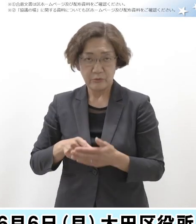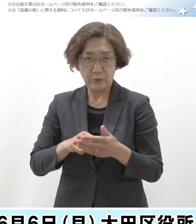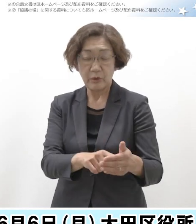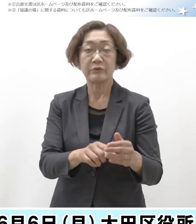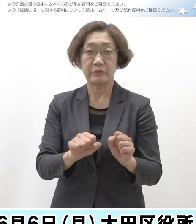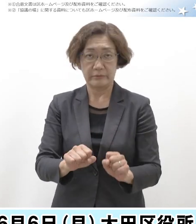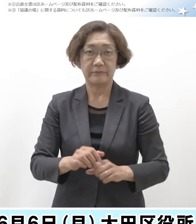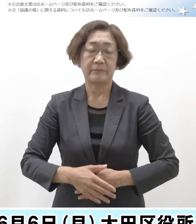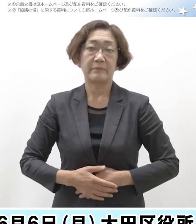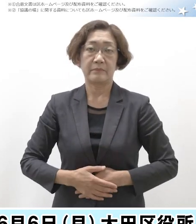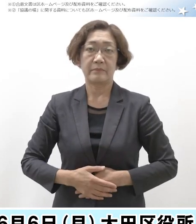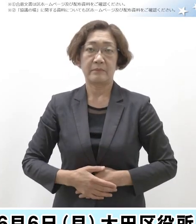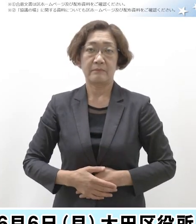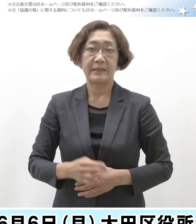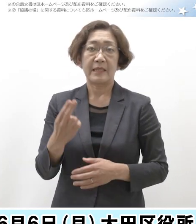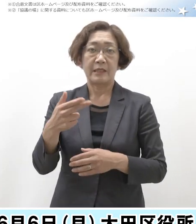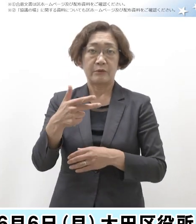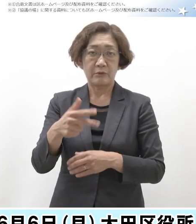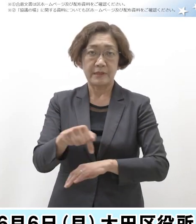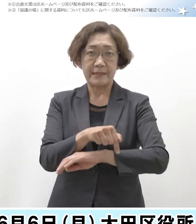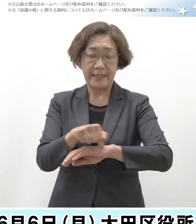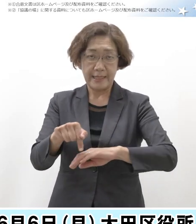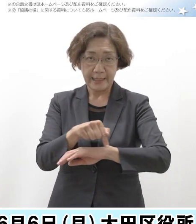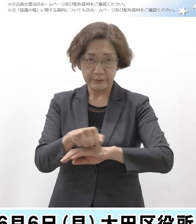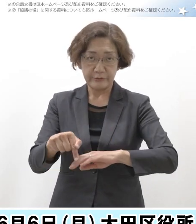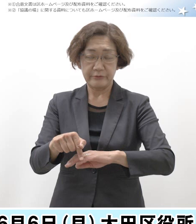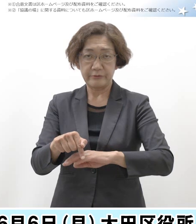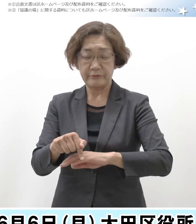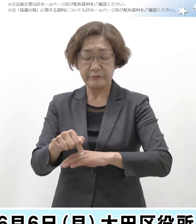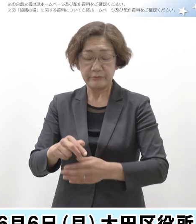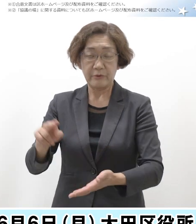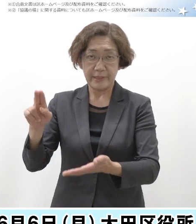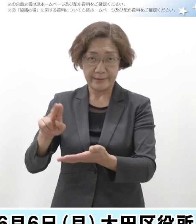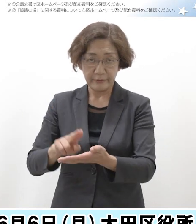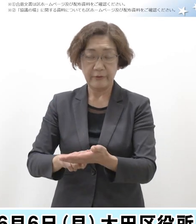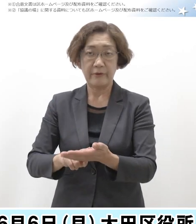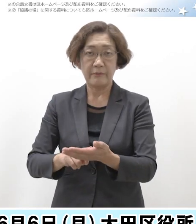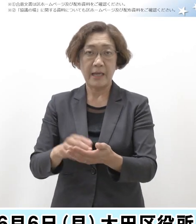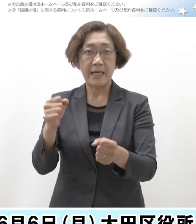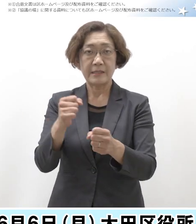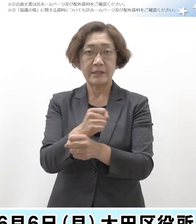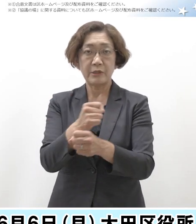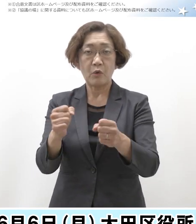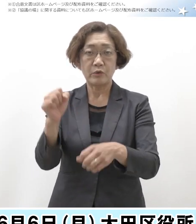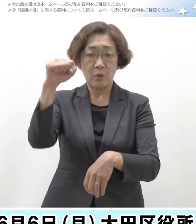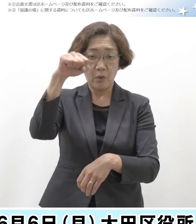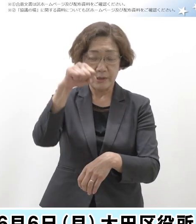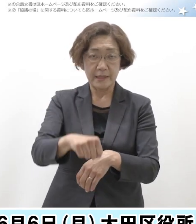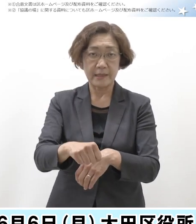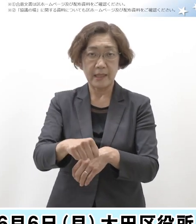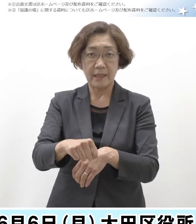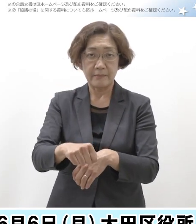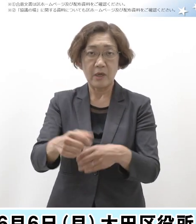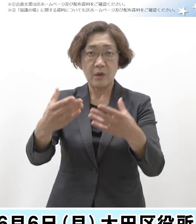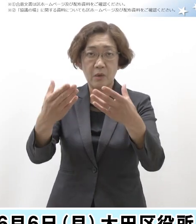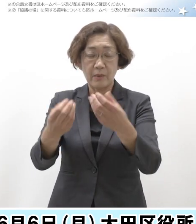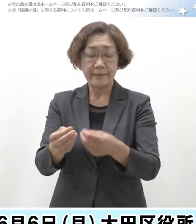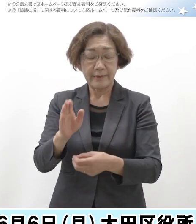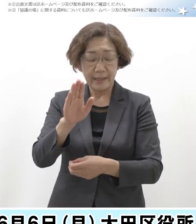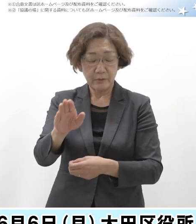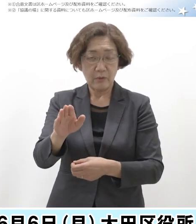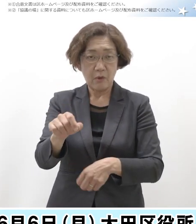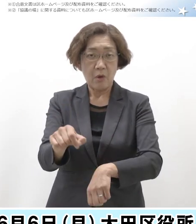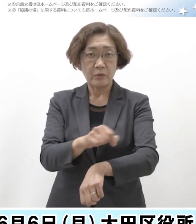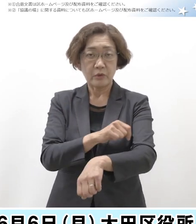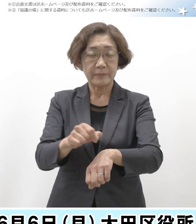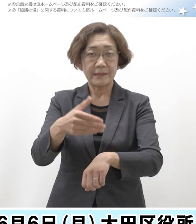市計画決定、および都市計画事業認可の後、本事業を特別区都